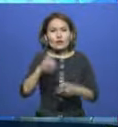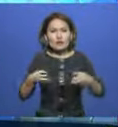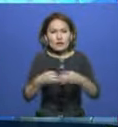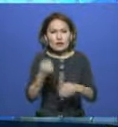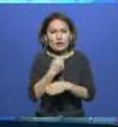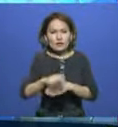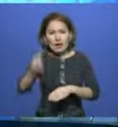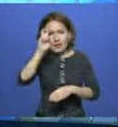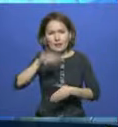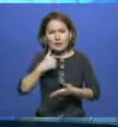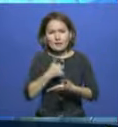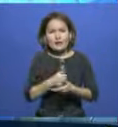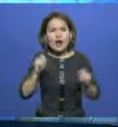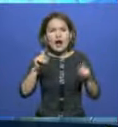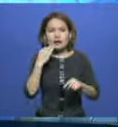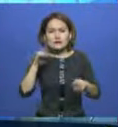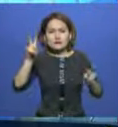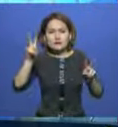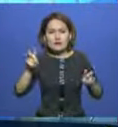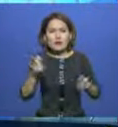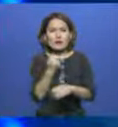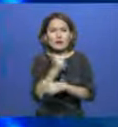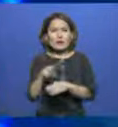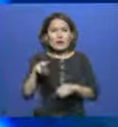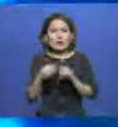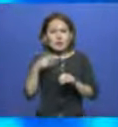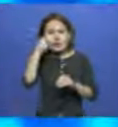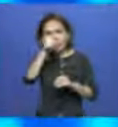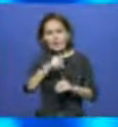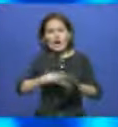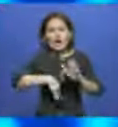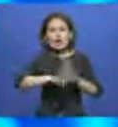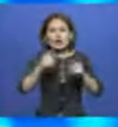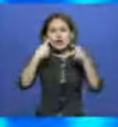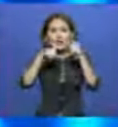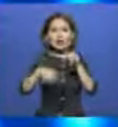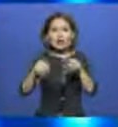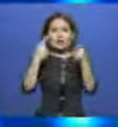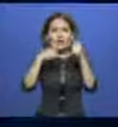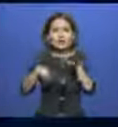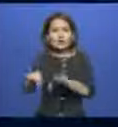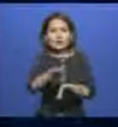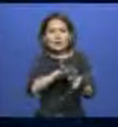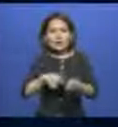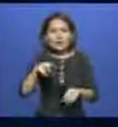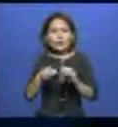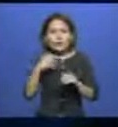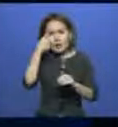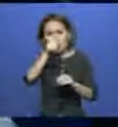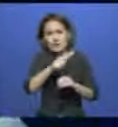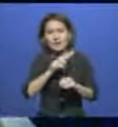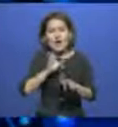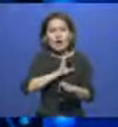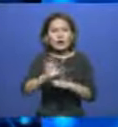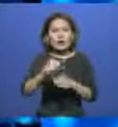табылды. Ал мемлекет басшысының алтын сапа жүлдесінің 2014 жылдың үздік индустриалды жобасы және 2014 жылдың өндірісіндегі